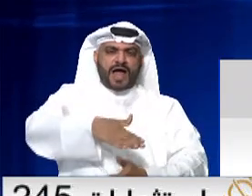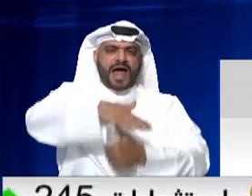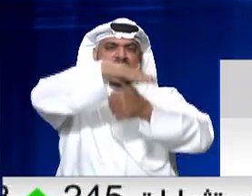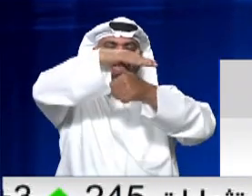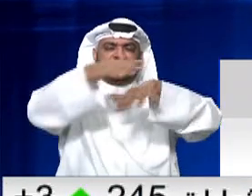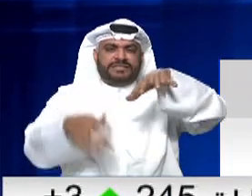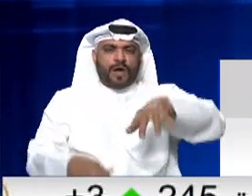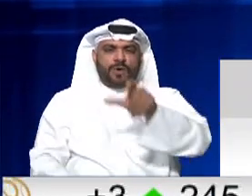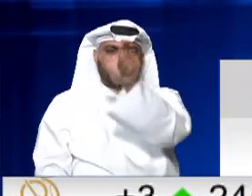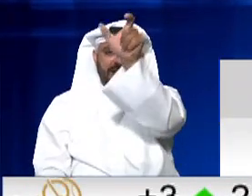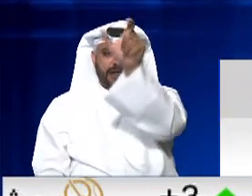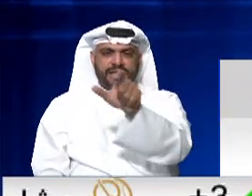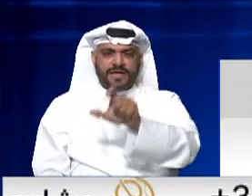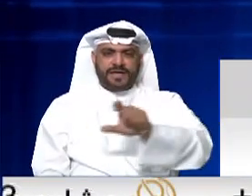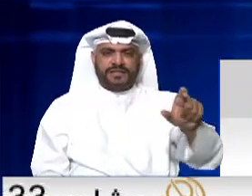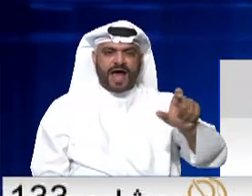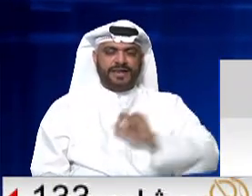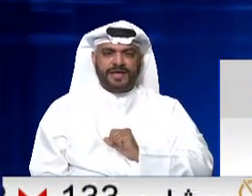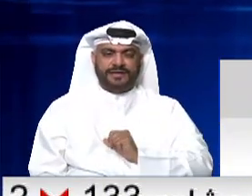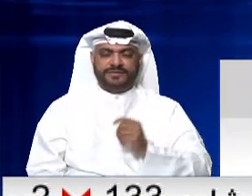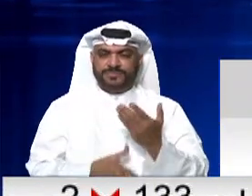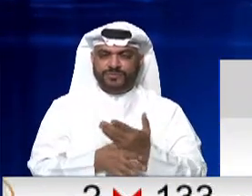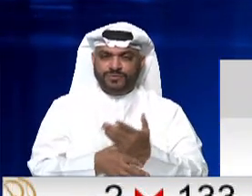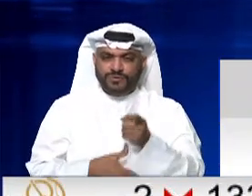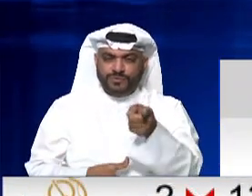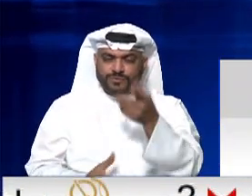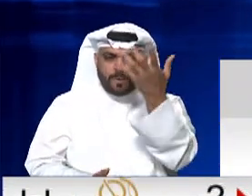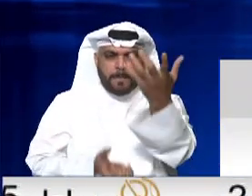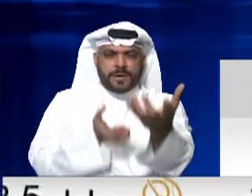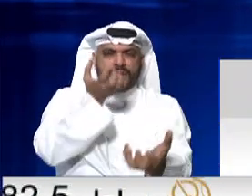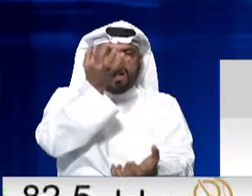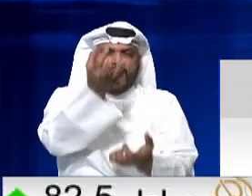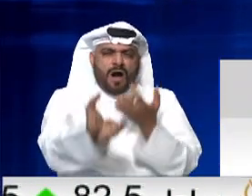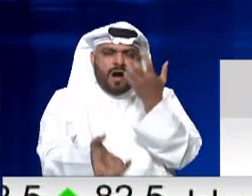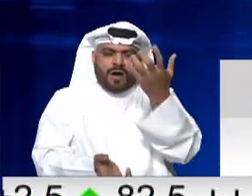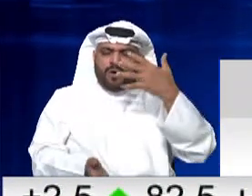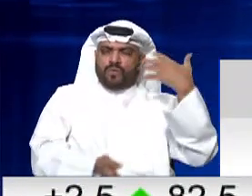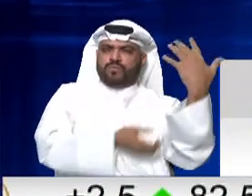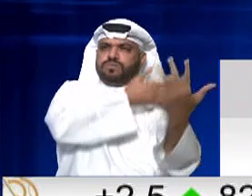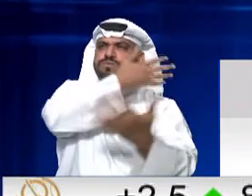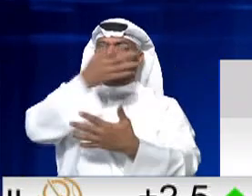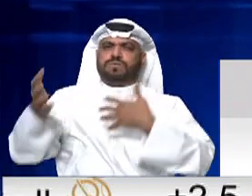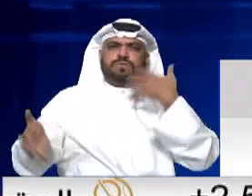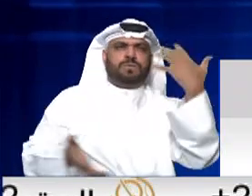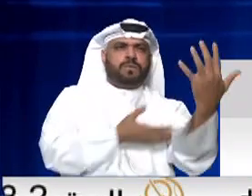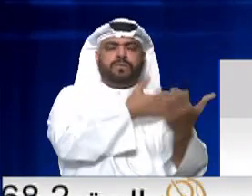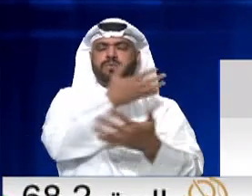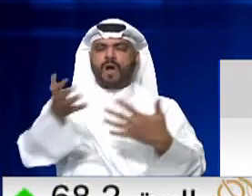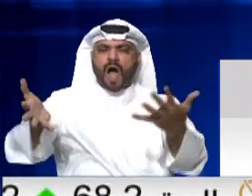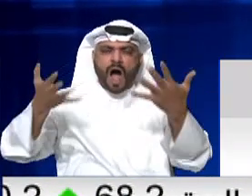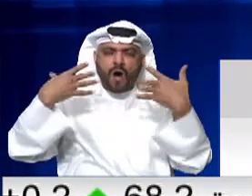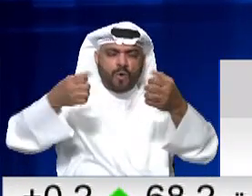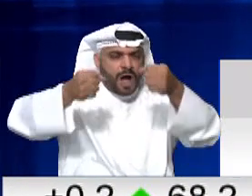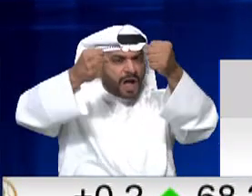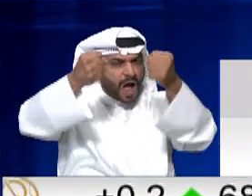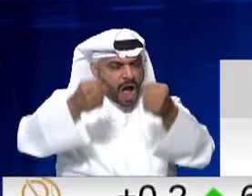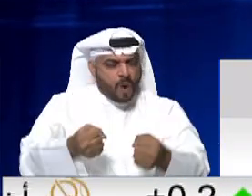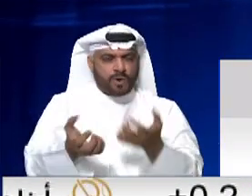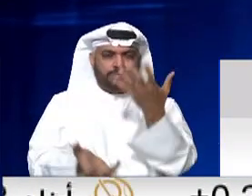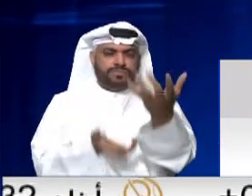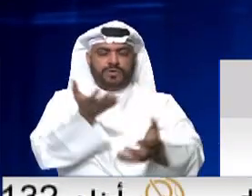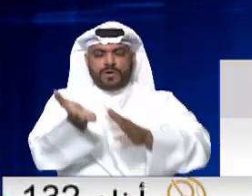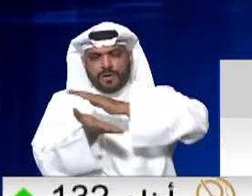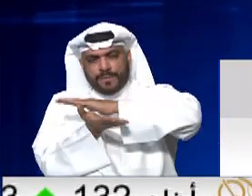جمهوريه ايطاليا صديقه ضمنها سمو خلصت تعزيه وصادق مواساته بضحايا العواصف والحرائق التي